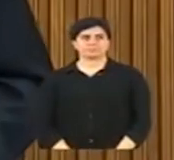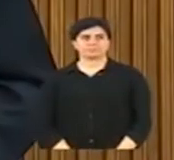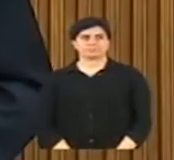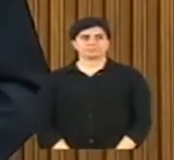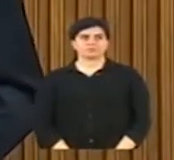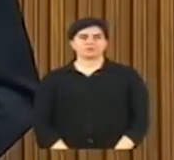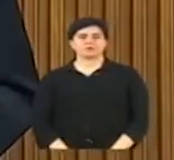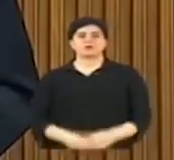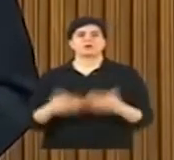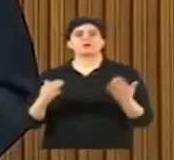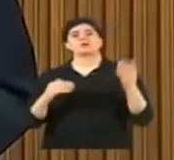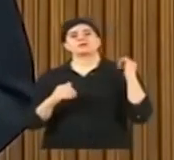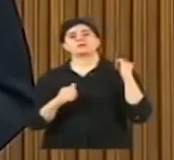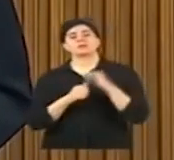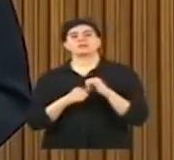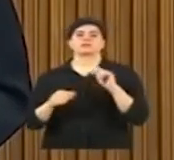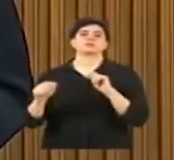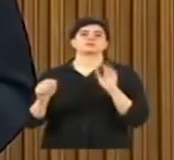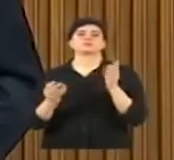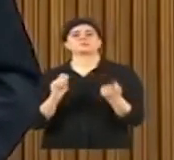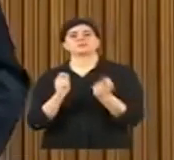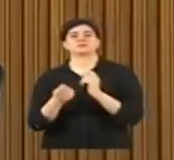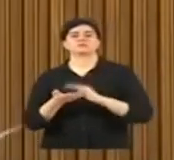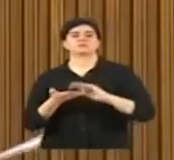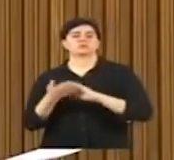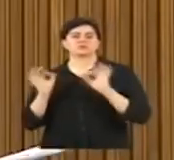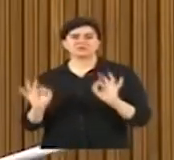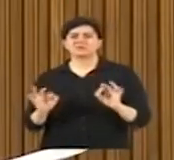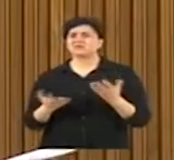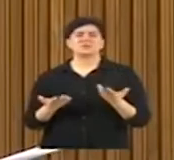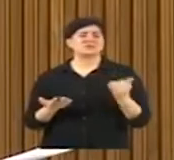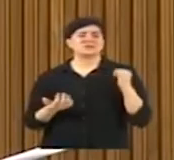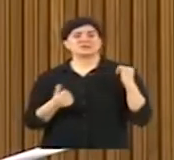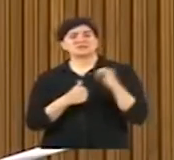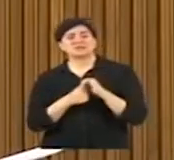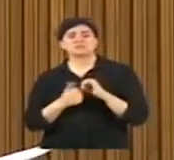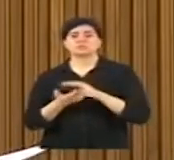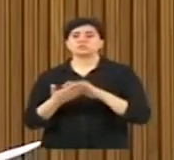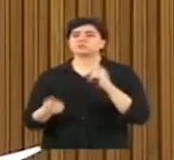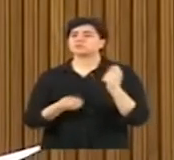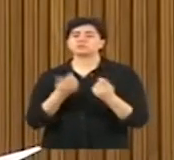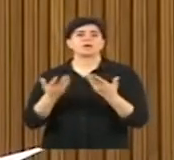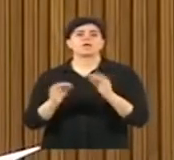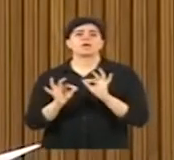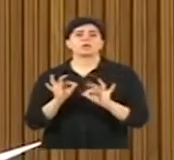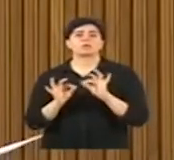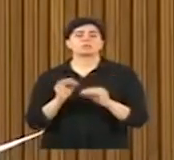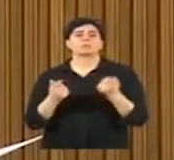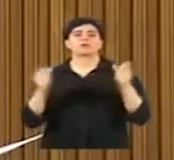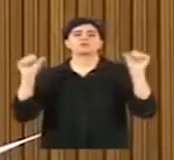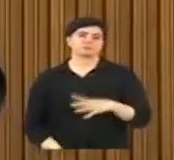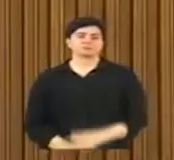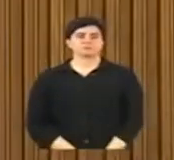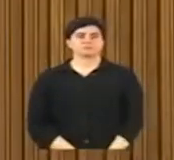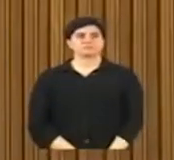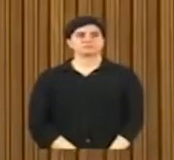Hala yeniden yapılandırma, yeniden yapılandırma. İstediğiniz kadar yeniden yapılandırma yapın. Ekonomi çökmüş